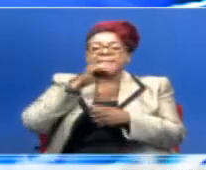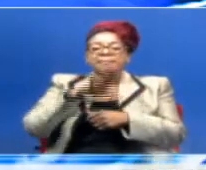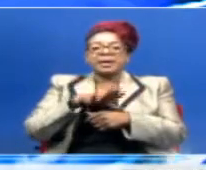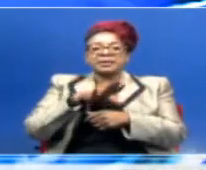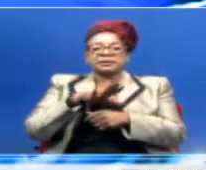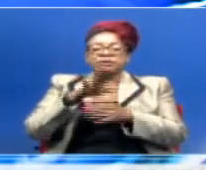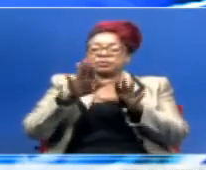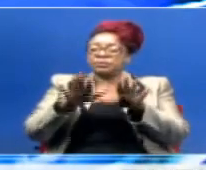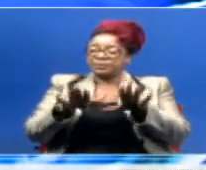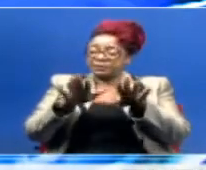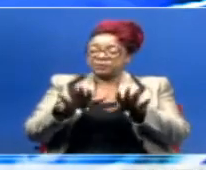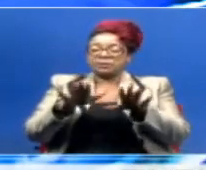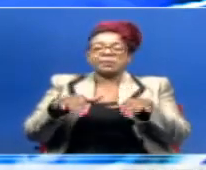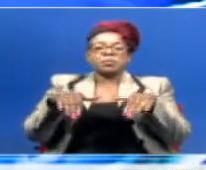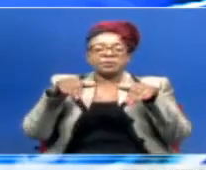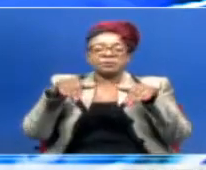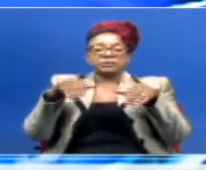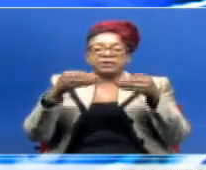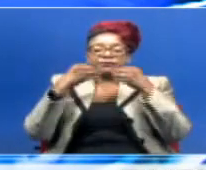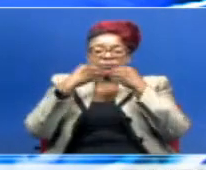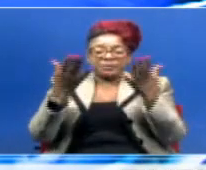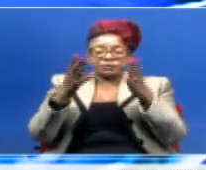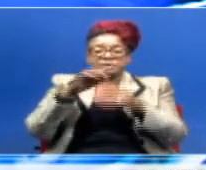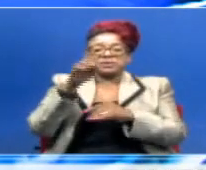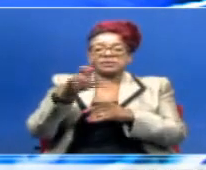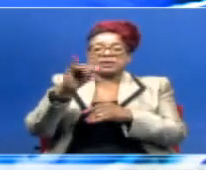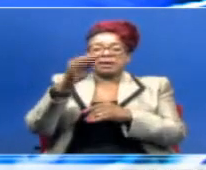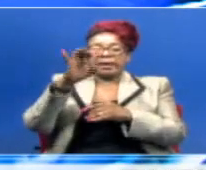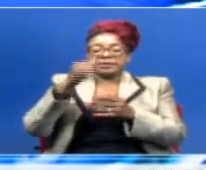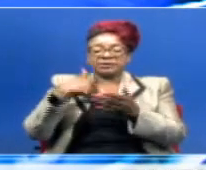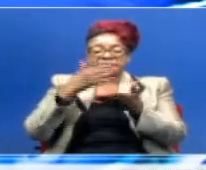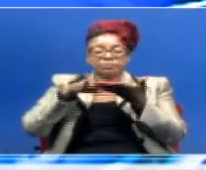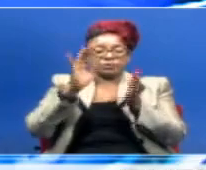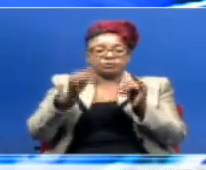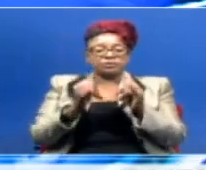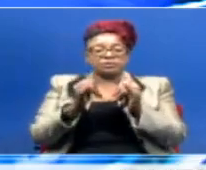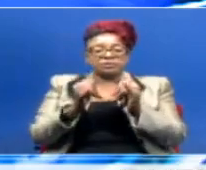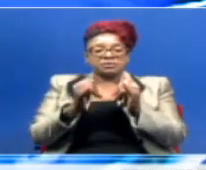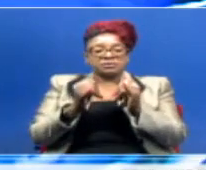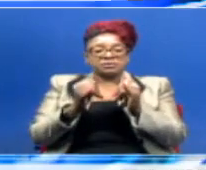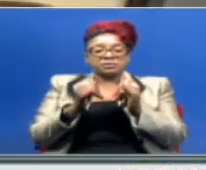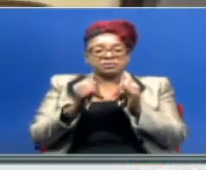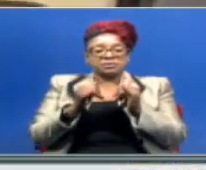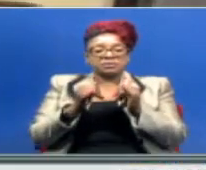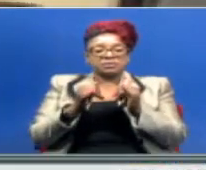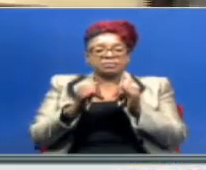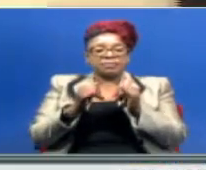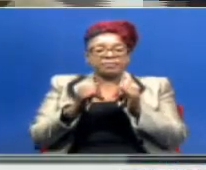wakisubiri matokeo ya maabara. Zakius Masame ana mengi kutoka kaunti ya Kakamega.